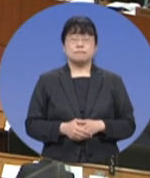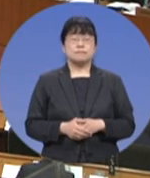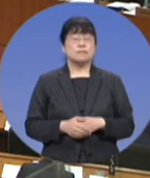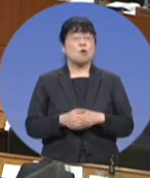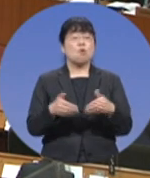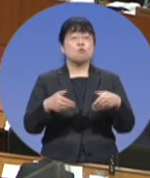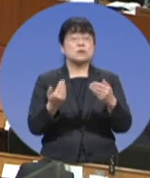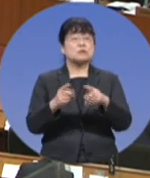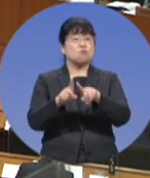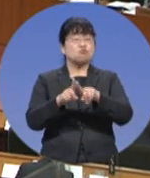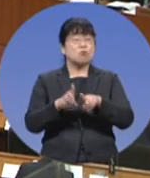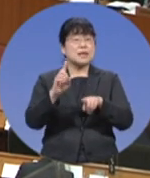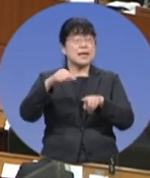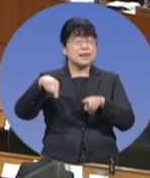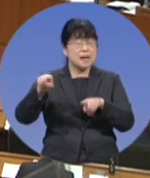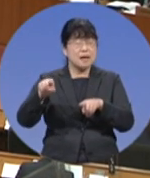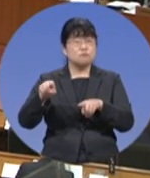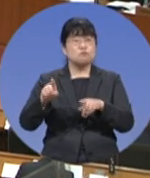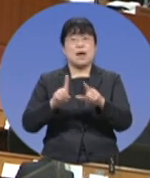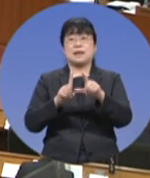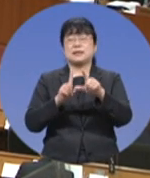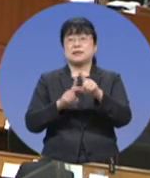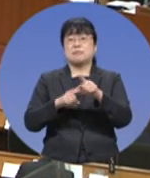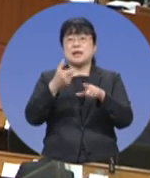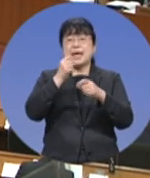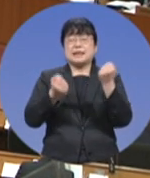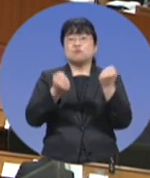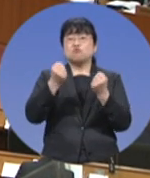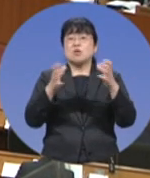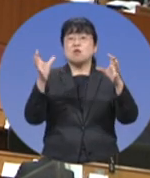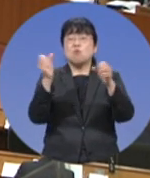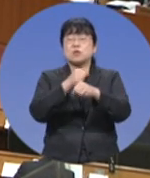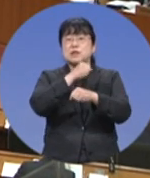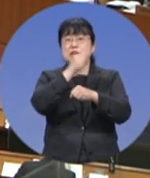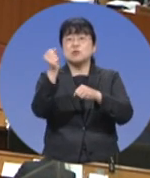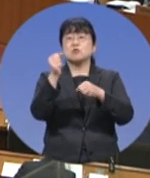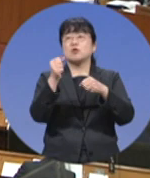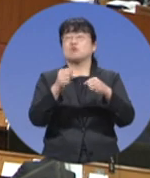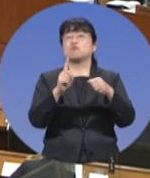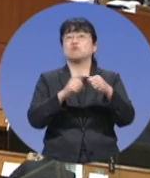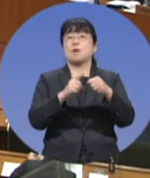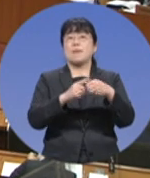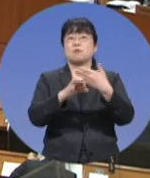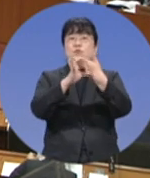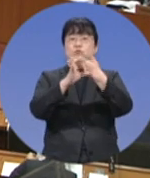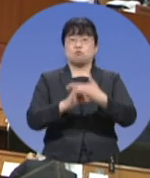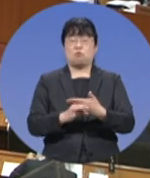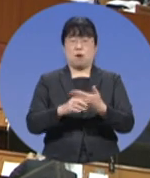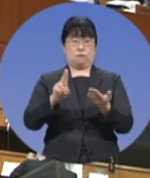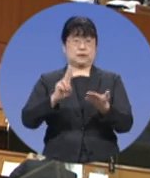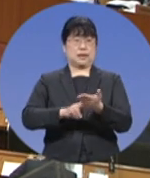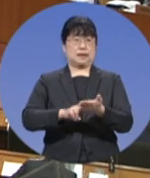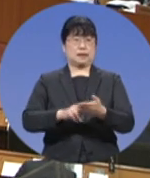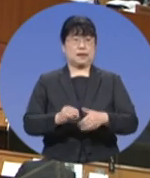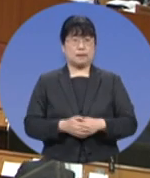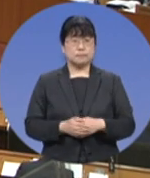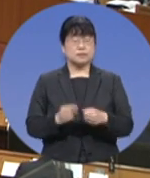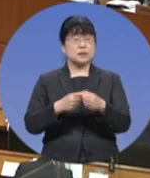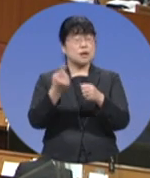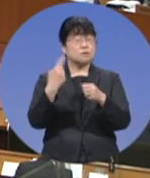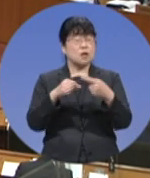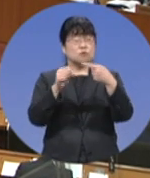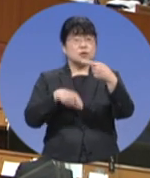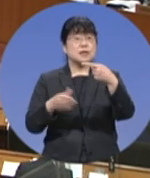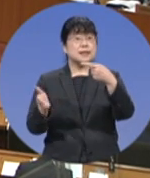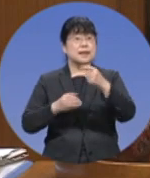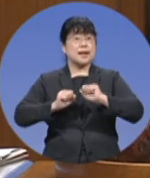この事故を受けて県は、千葉県飲酒運転の根絶を実現するための条例を制定、昨年の1